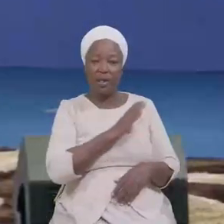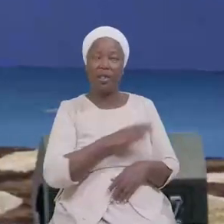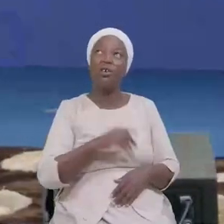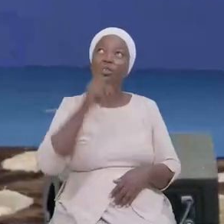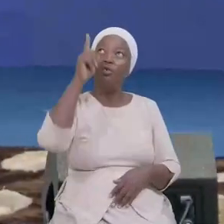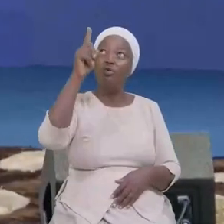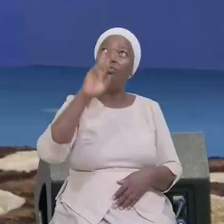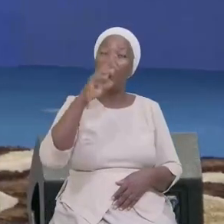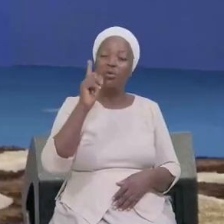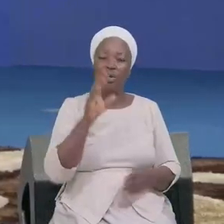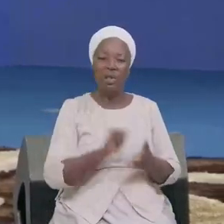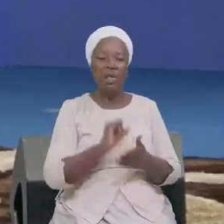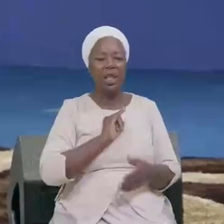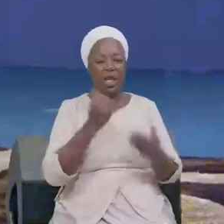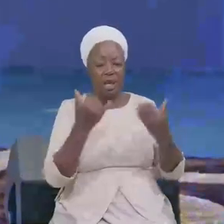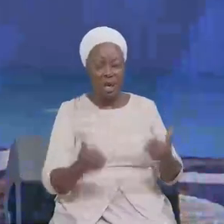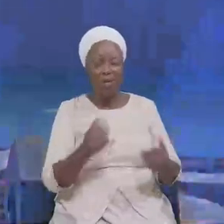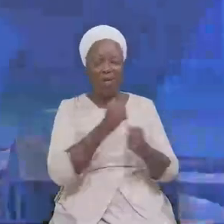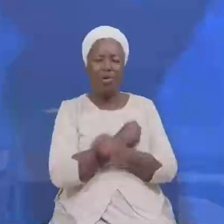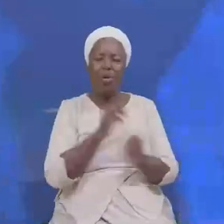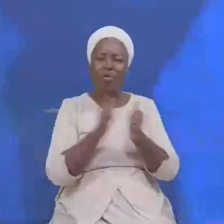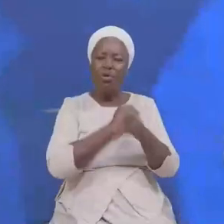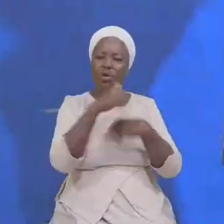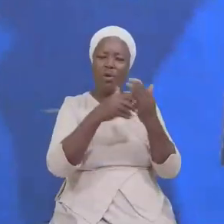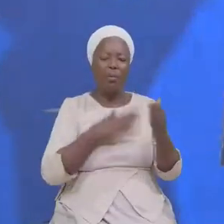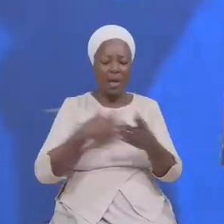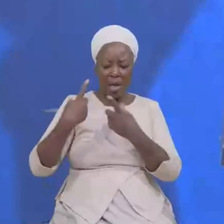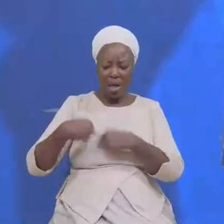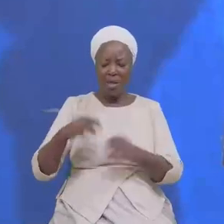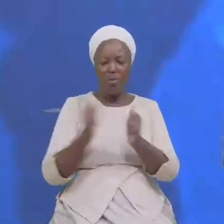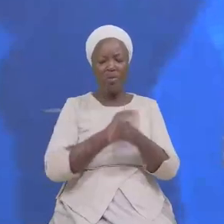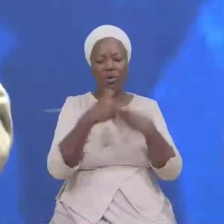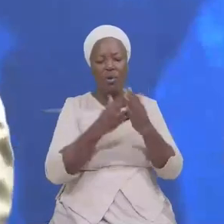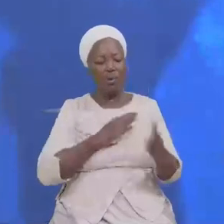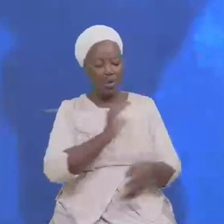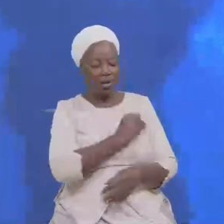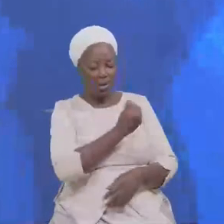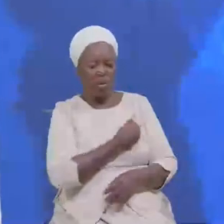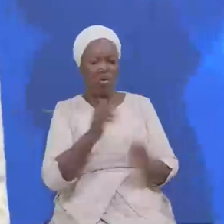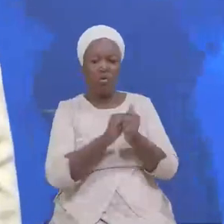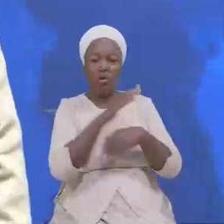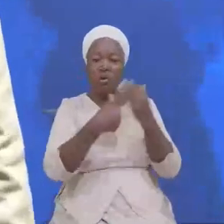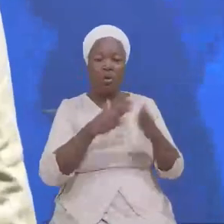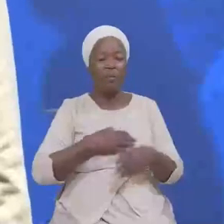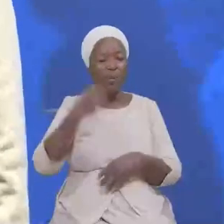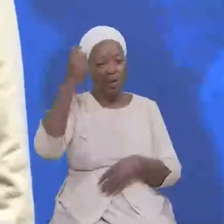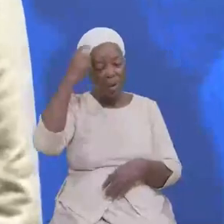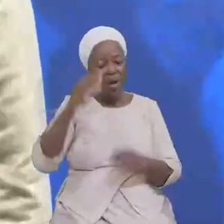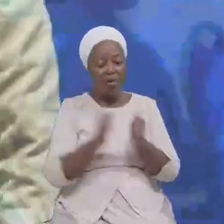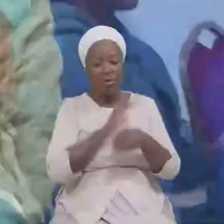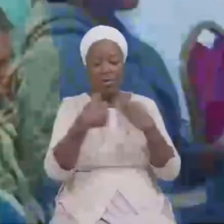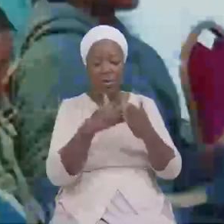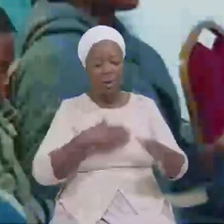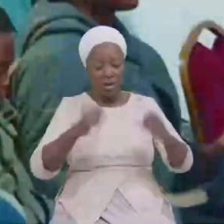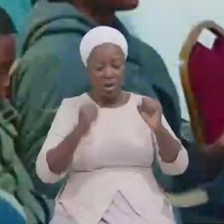toi que j'aime maintenant de tout mon cœur, de toute mon âme, de toute ma force, toutes ces choses,